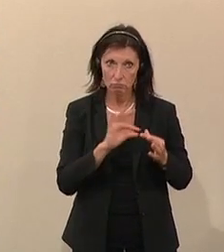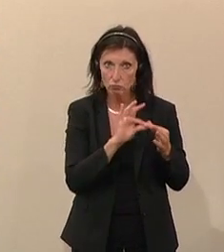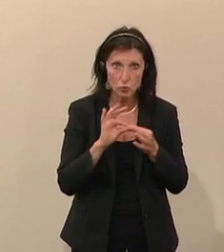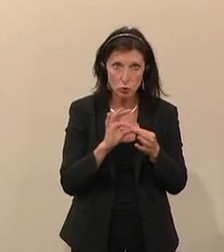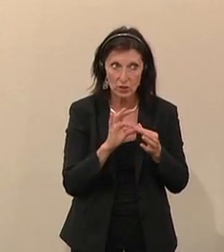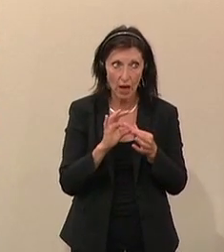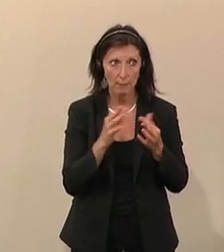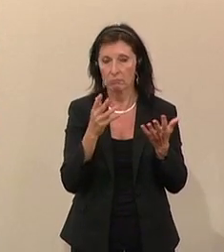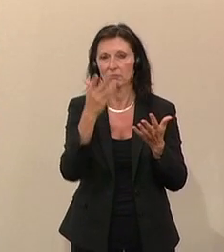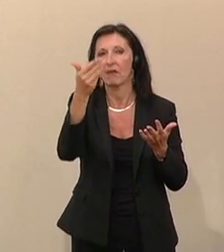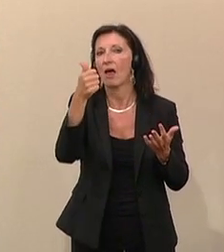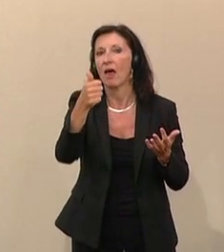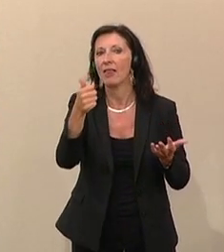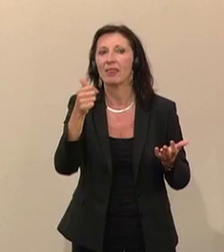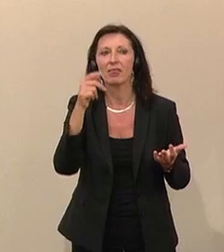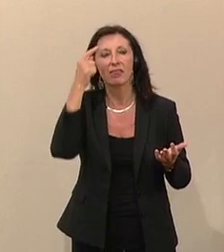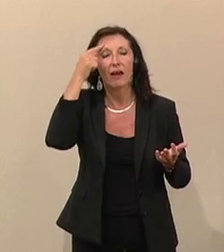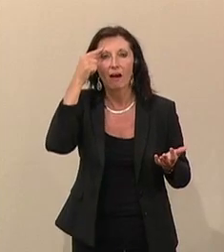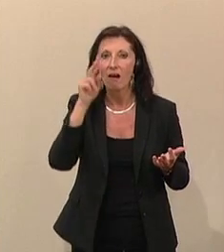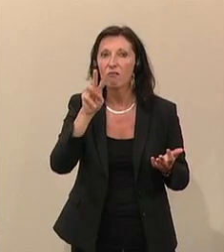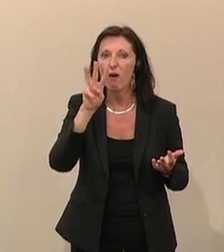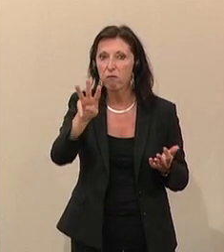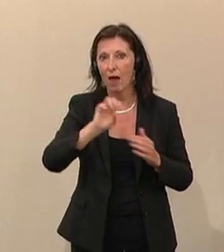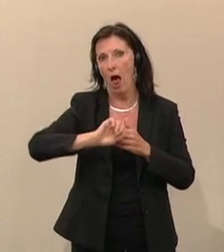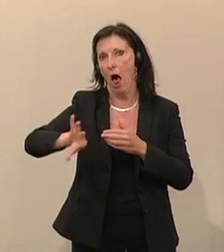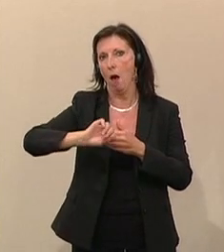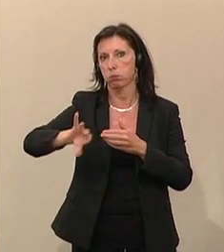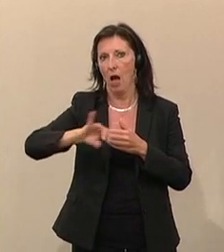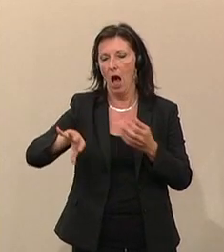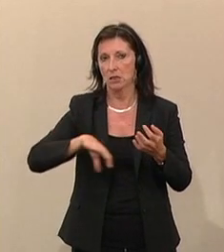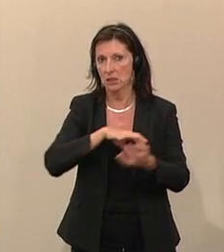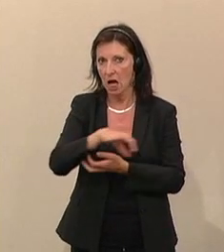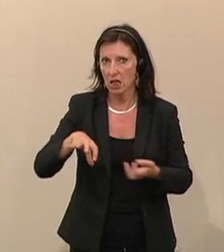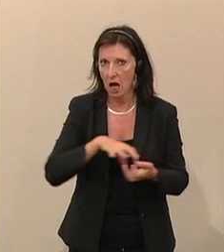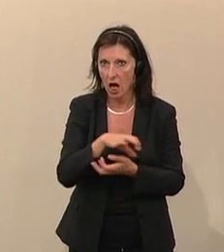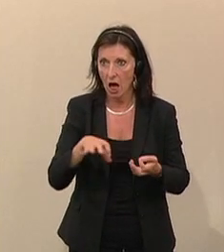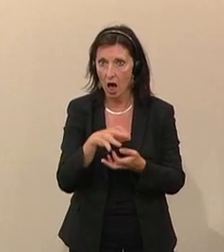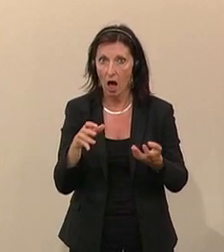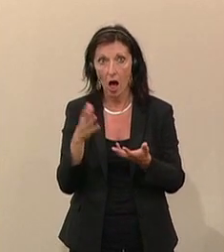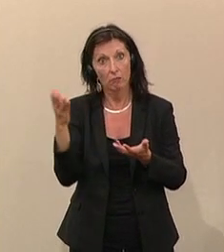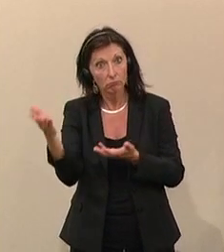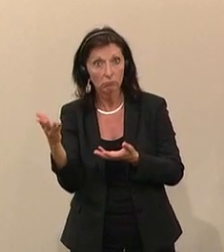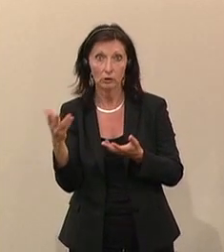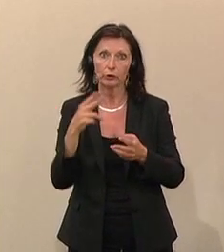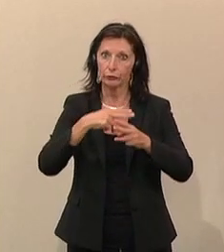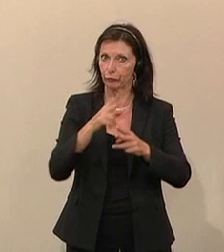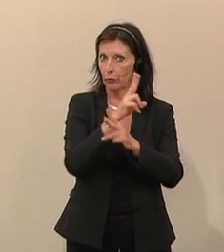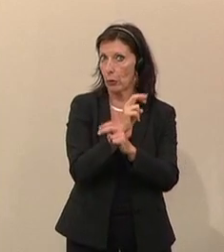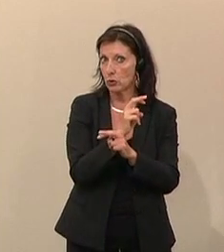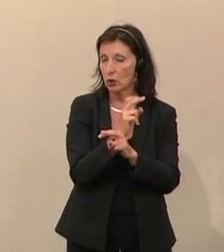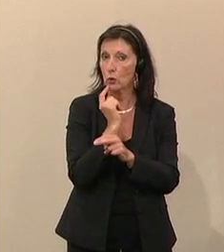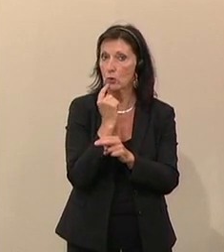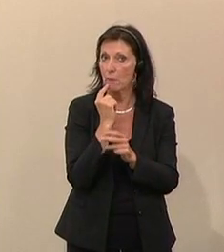verweise nur auf den vw up gas kann tal hier in österreich auch die konsumenten verbesserungen bringen würde